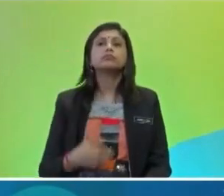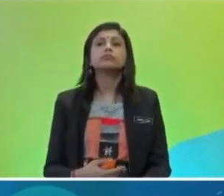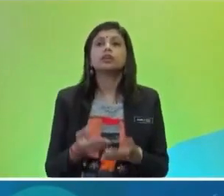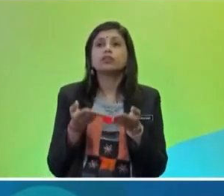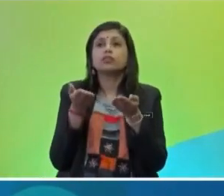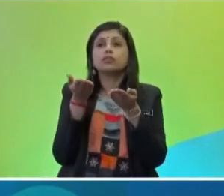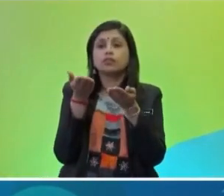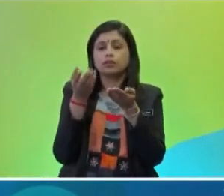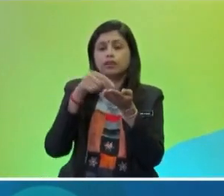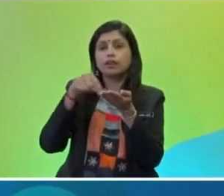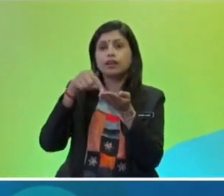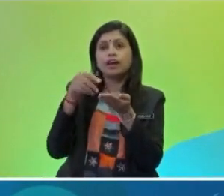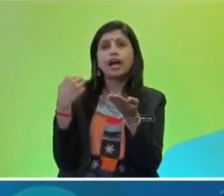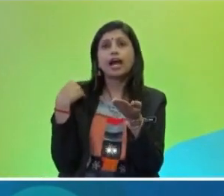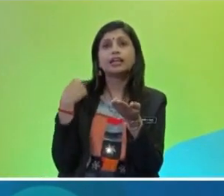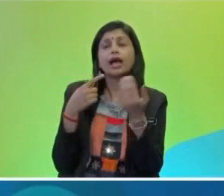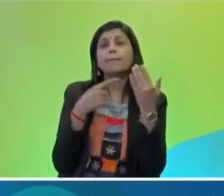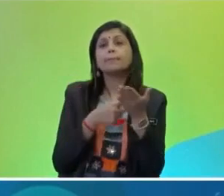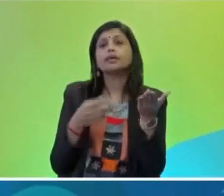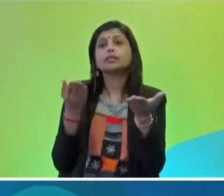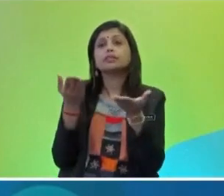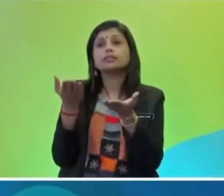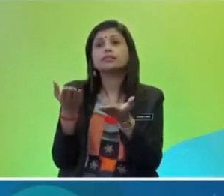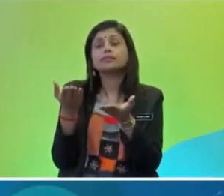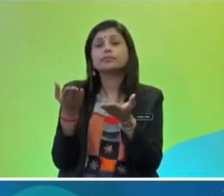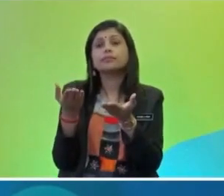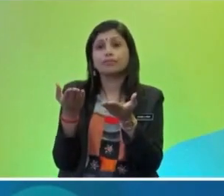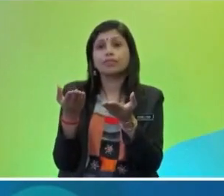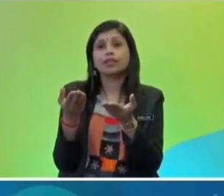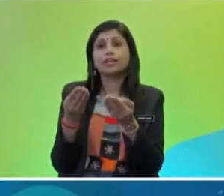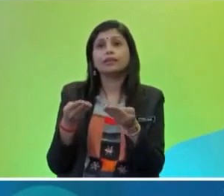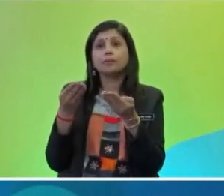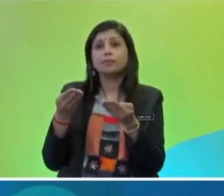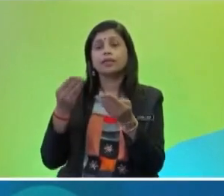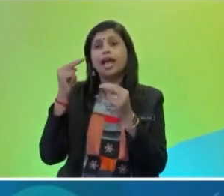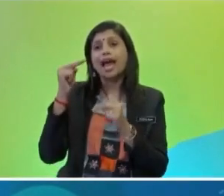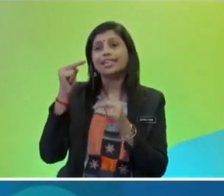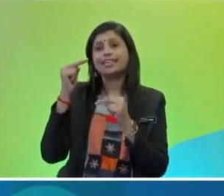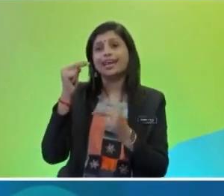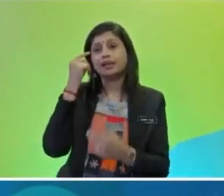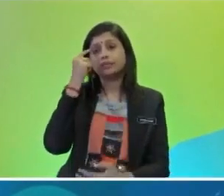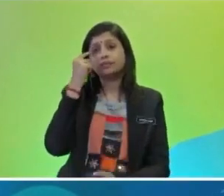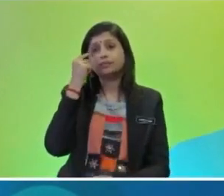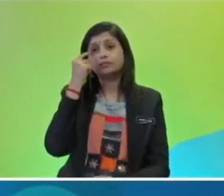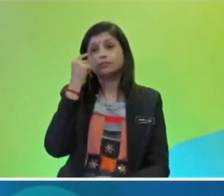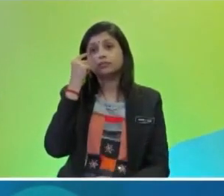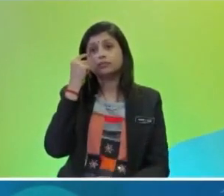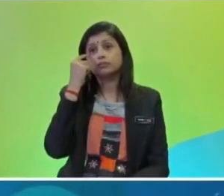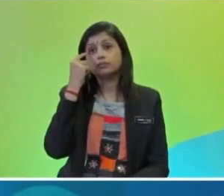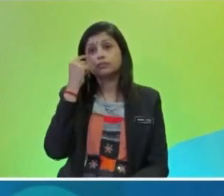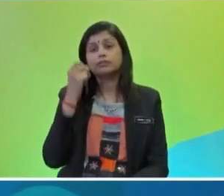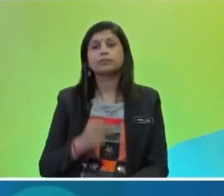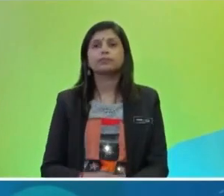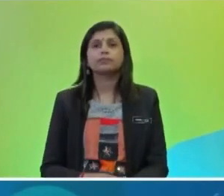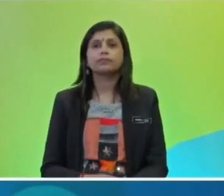itu nampak macam dia bagi hadiah. So, saya rasa dari segi perlakuan memberikan hadiah. Okey, baik. Jom kita tengok lihat